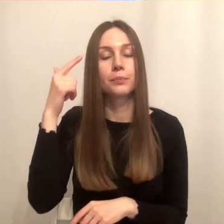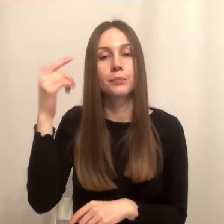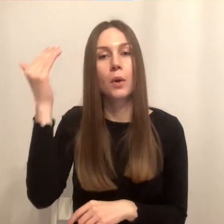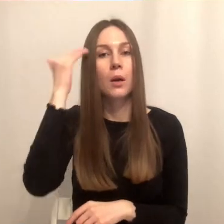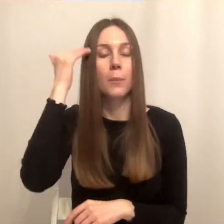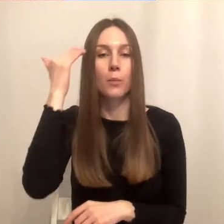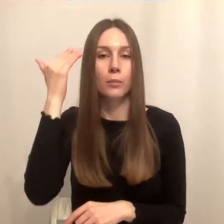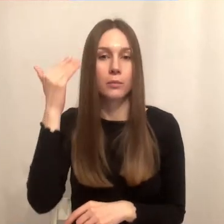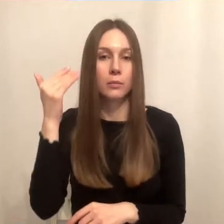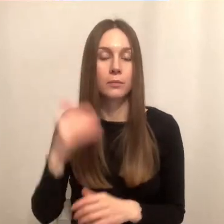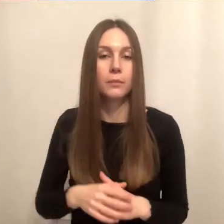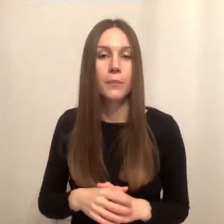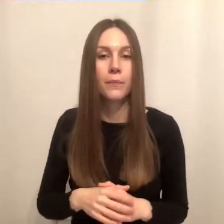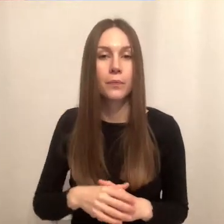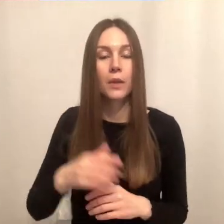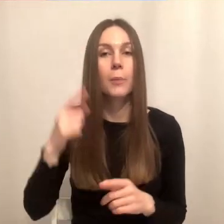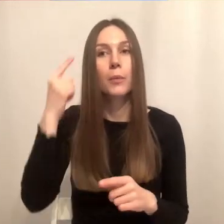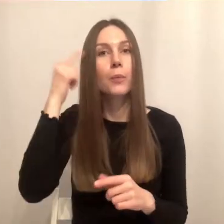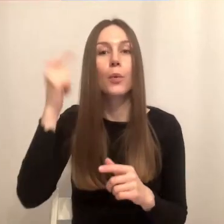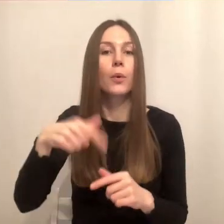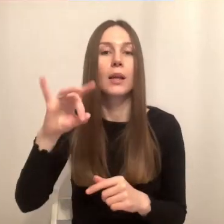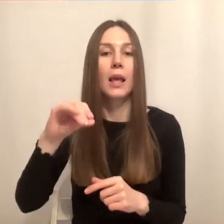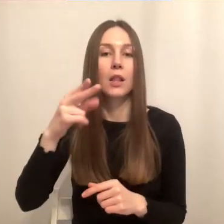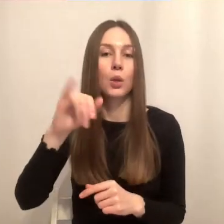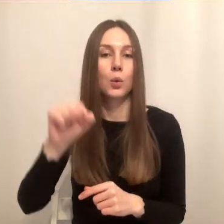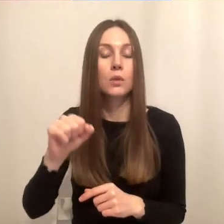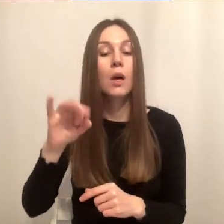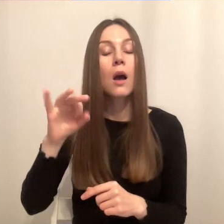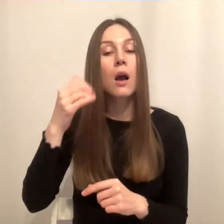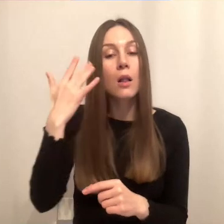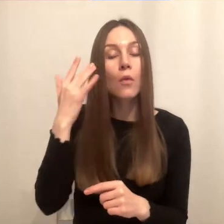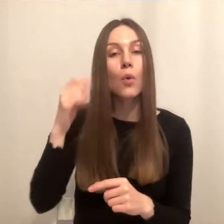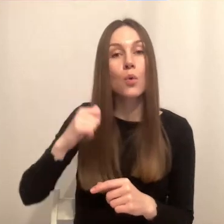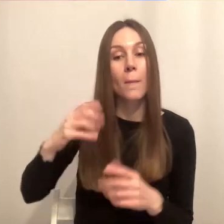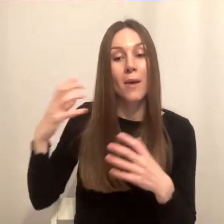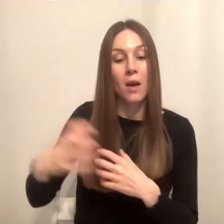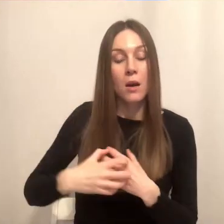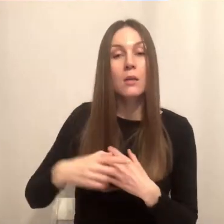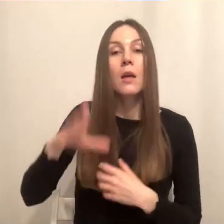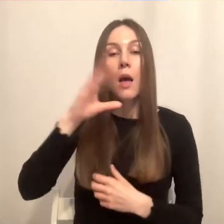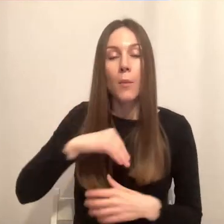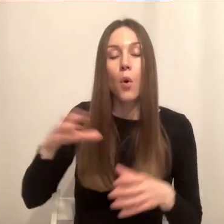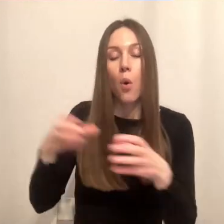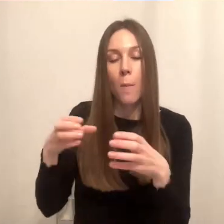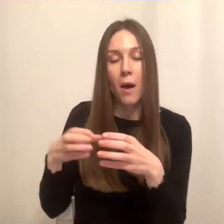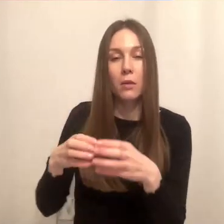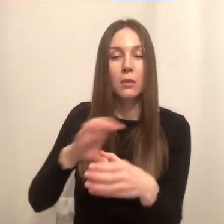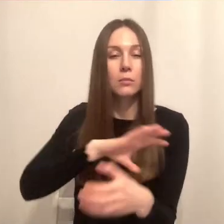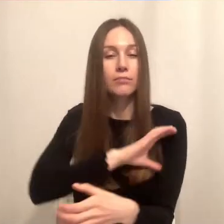manau, kad meras pirmoje eilėje tai turi būti tas žmogus, kuris sugebės surinkti aplink savęs stiprią komandą, suformuoti ją,